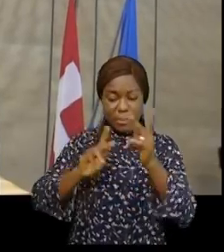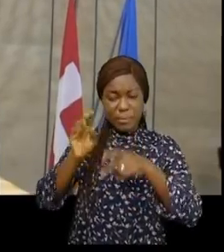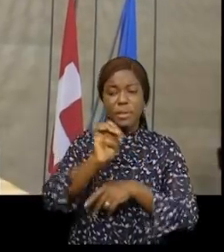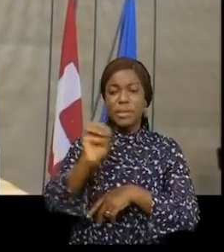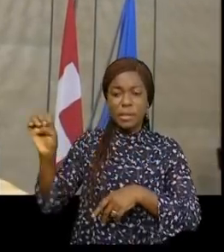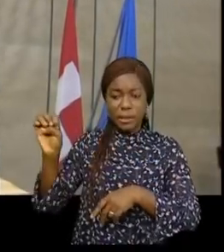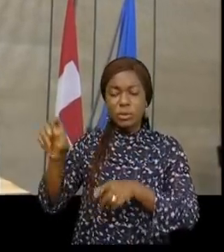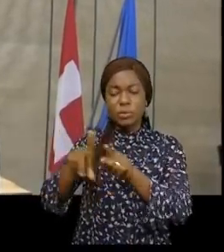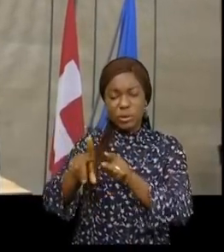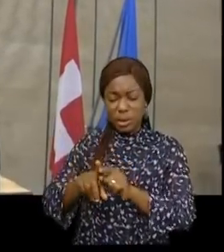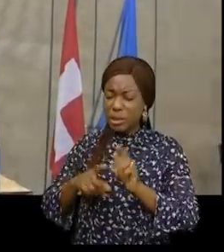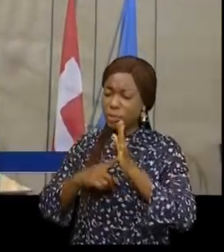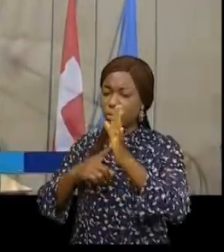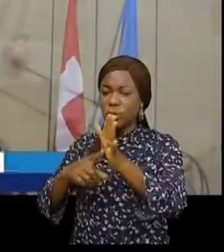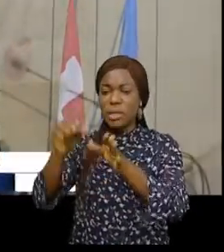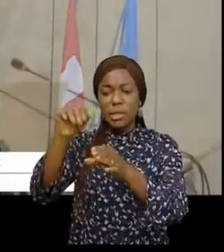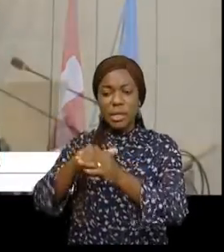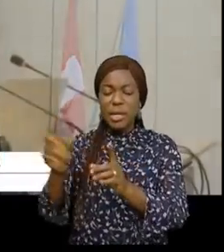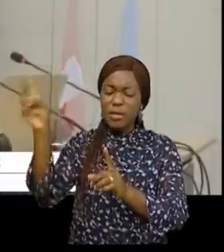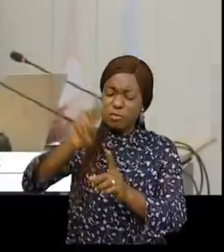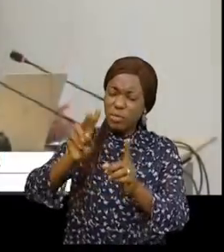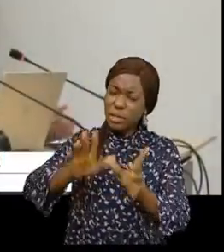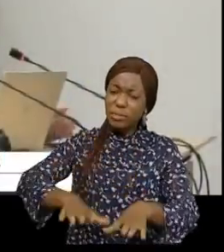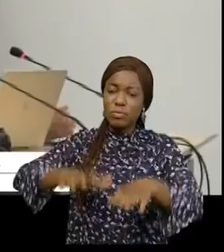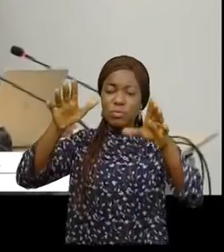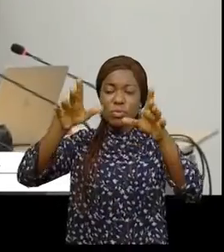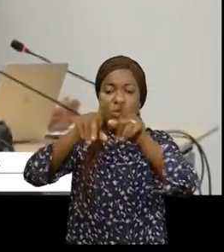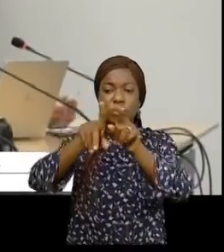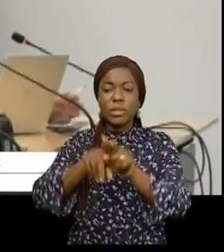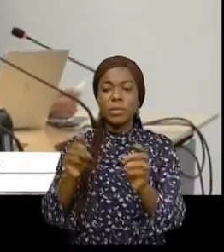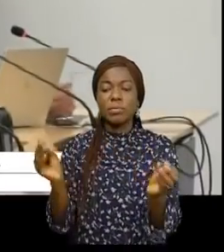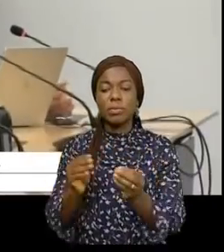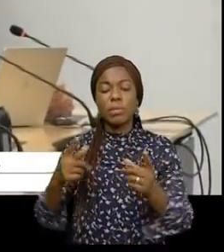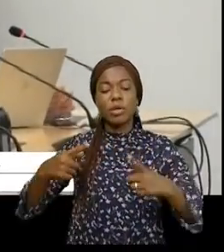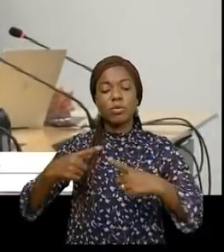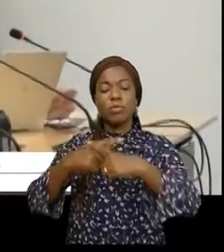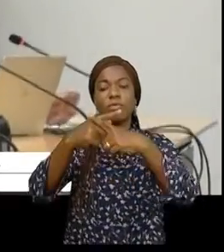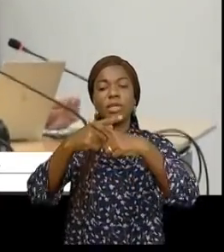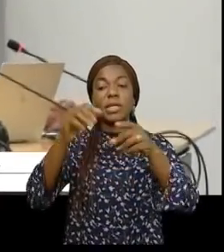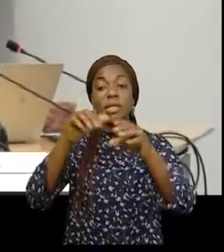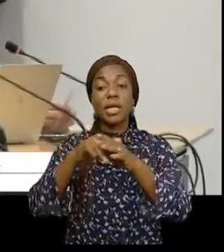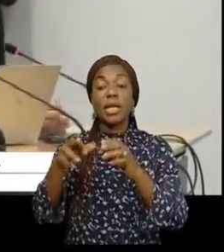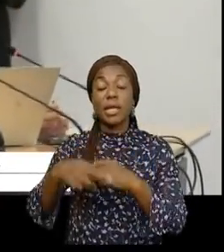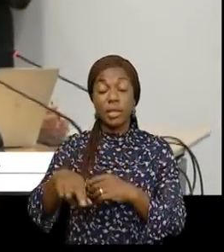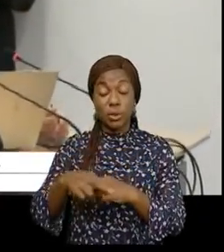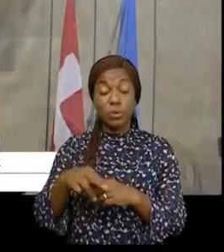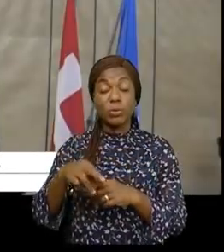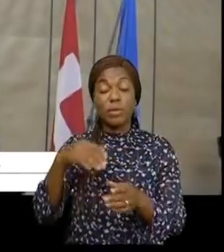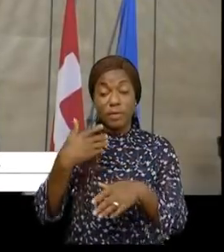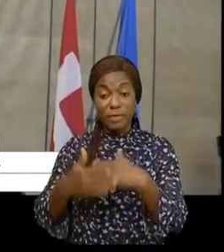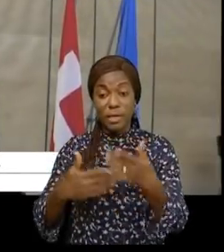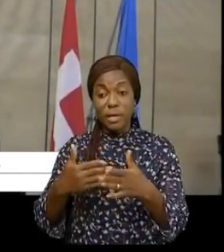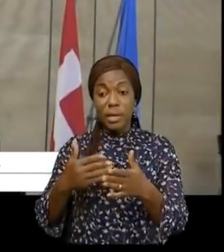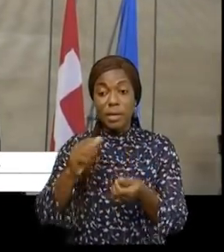été exposée à de nombreuses violences en raison des conflits dans la région et qui doit faire face à